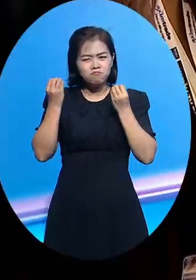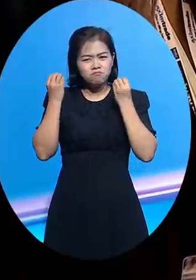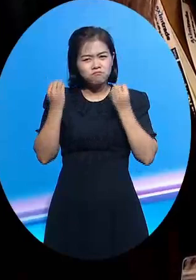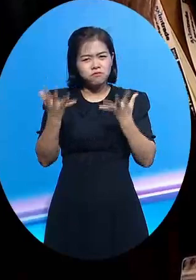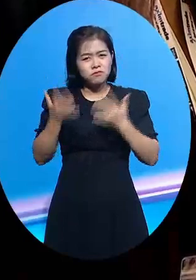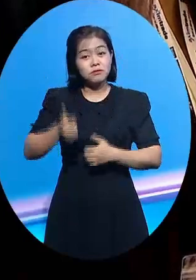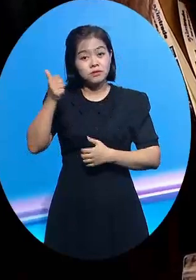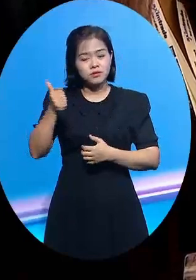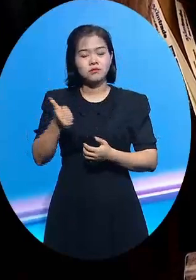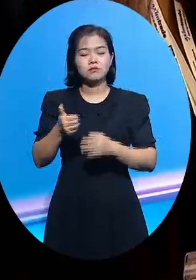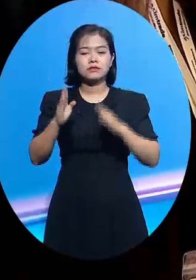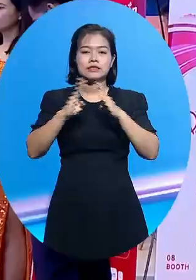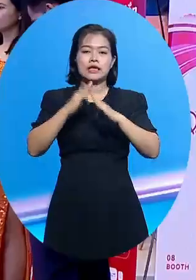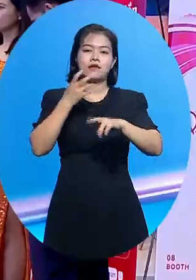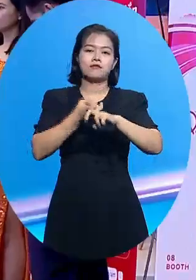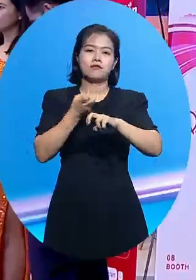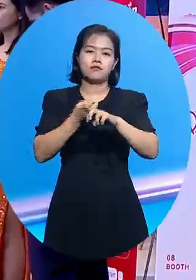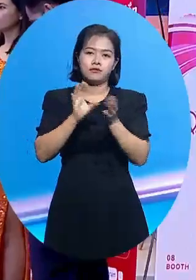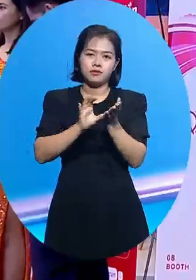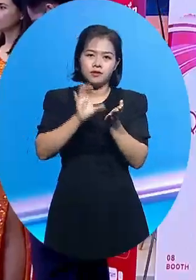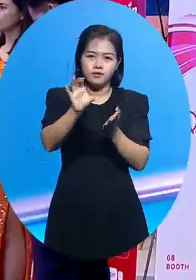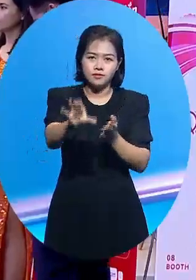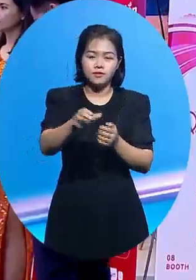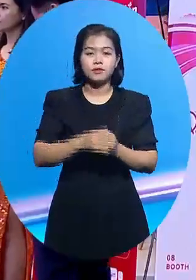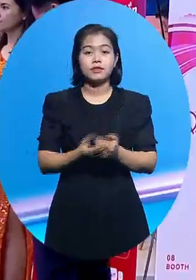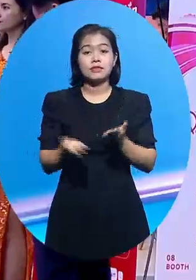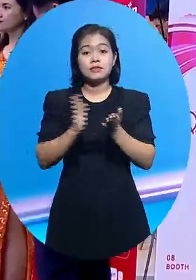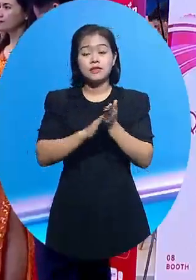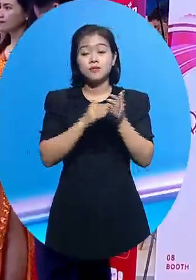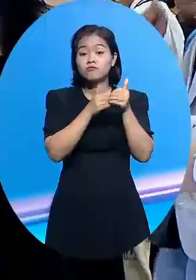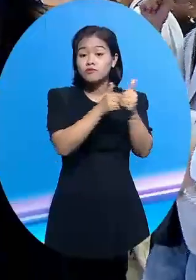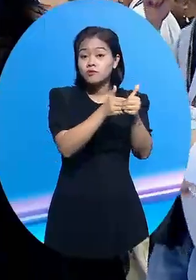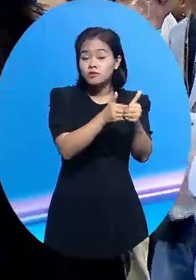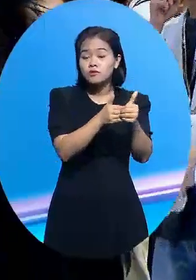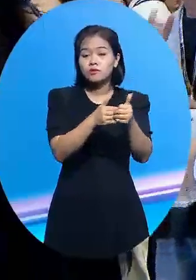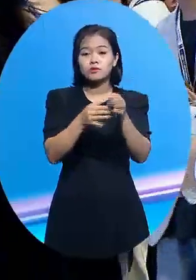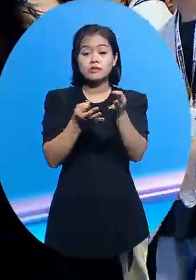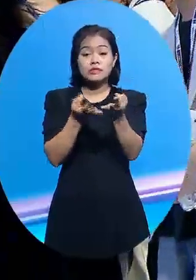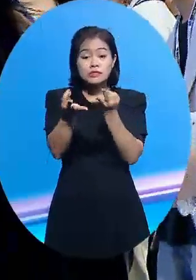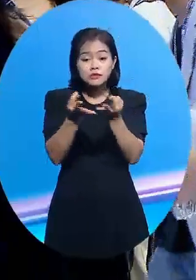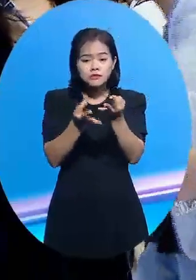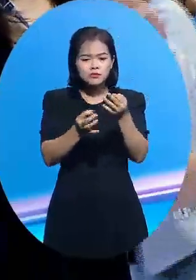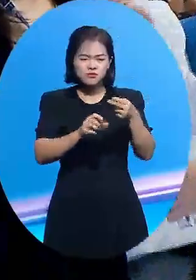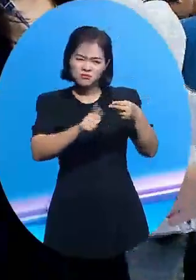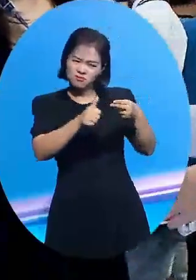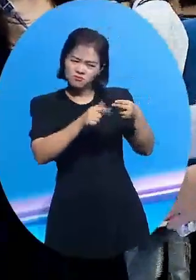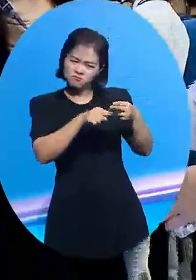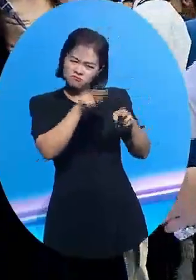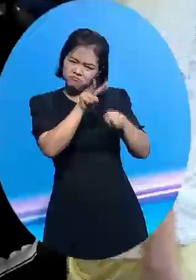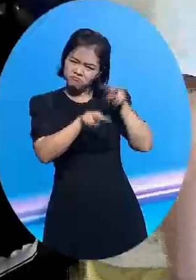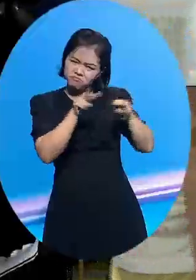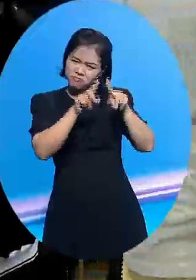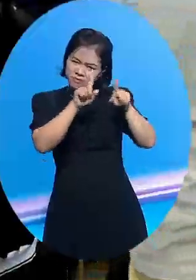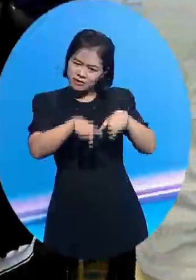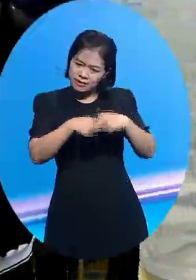2023. Đây cũng là cơ sở hướng dẫn các nhà đầu tư đánh giá thị trường, cải thiện kết quả giao dịch của mình và có những bước đi vững vàng trên thị trường tài chính.